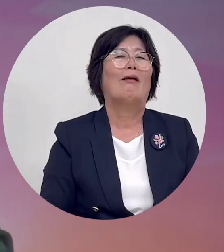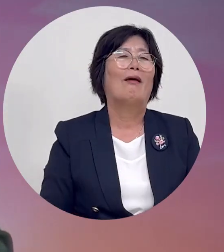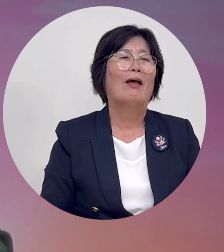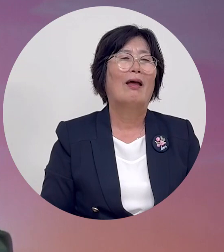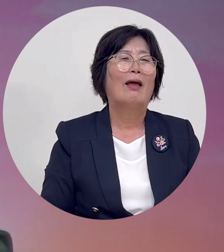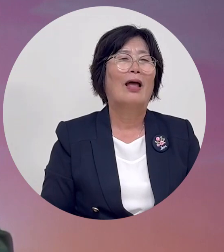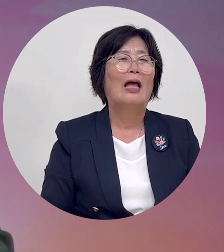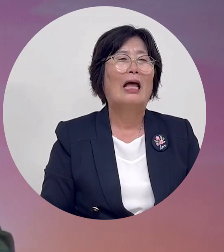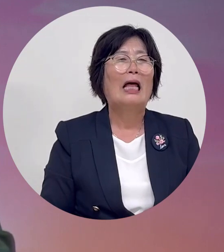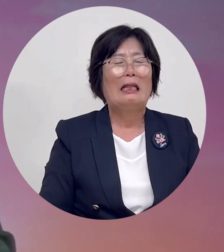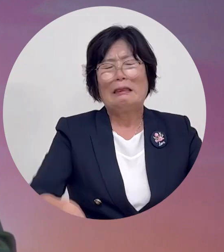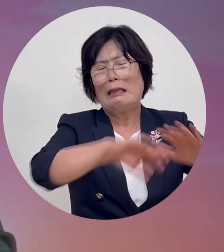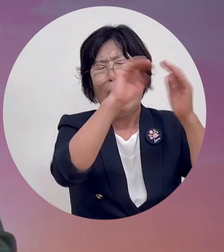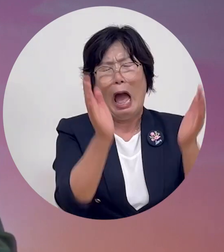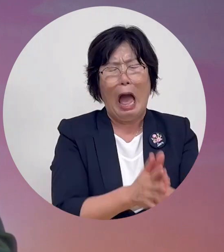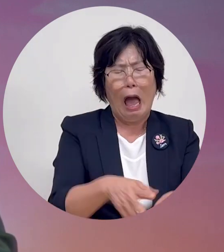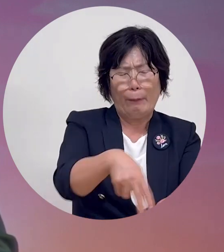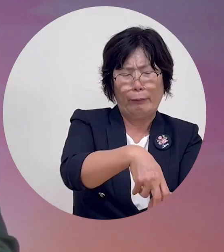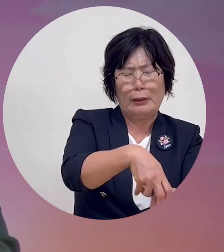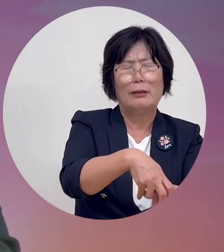다 비실비실한 거죠.